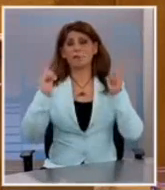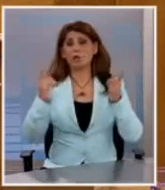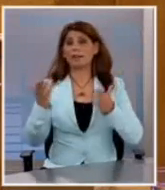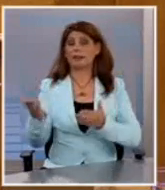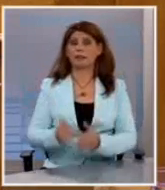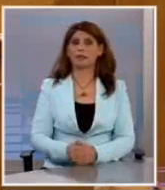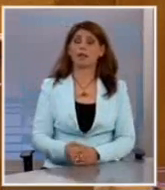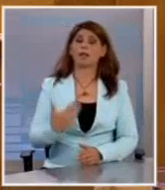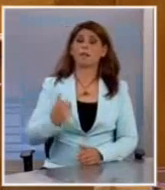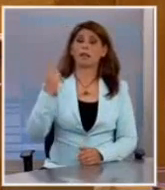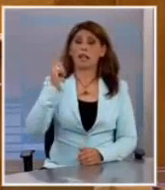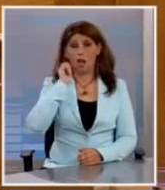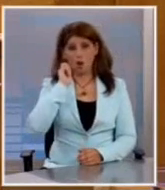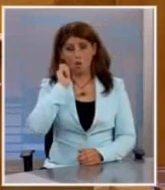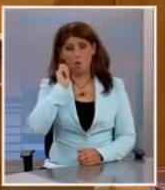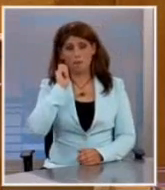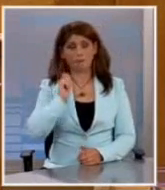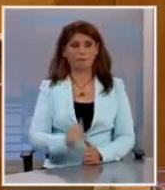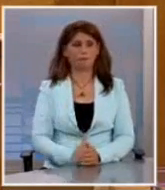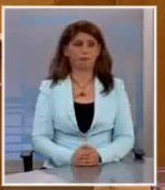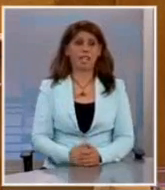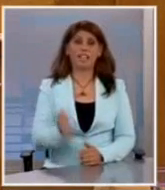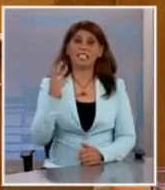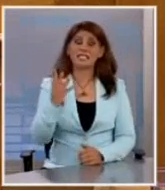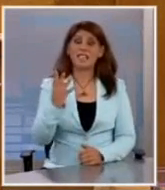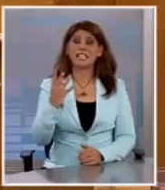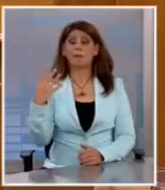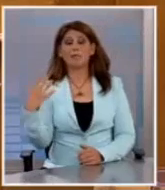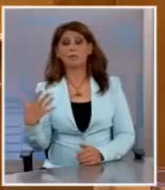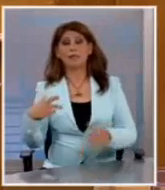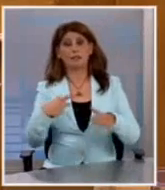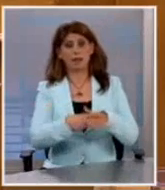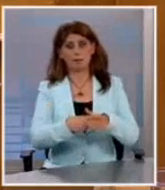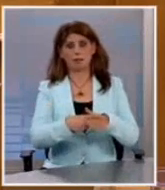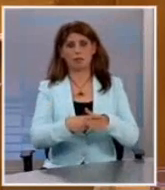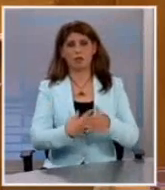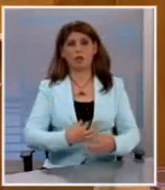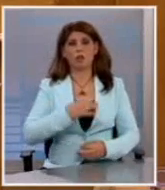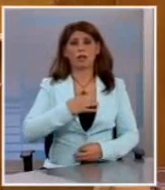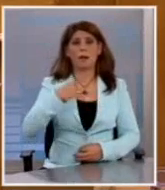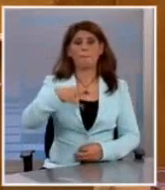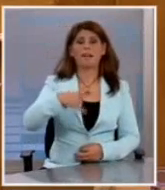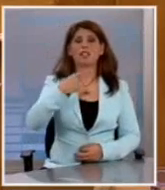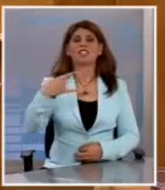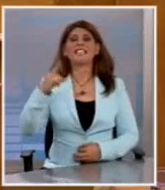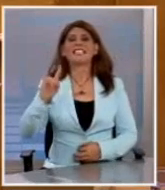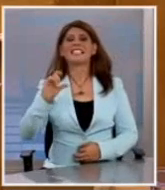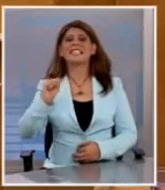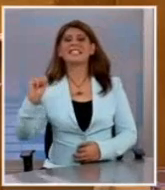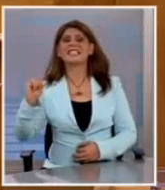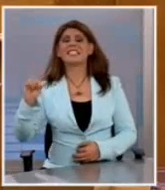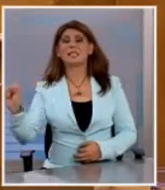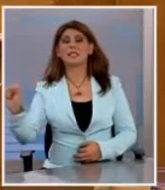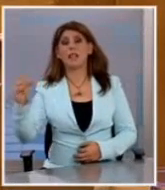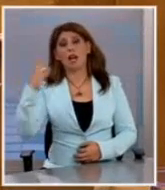Υπάρχει ένα όνομα στις 4 από τις 5 τράπεζες. Ο κύριος Παναγιώτης Ζήσης. Δεν